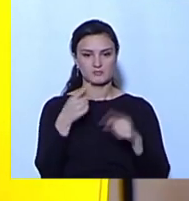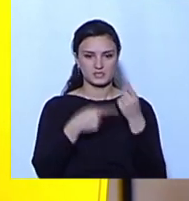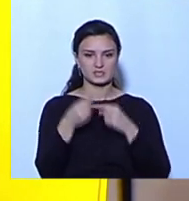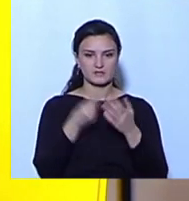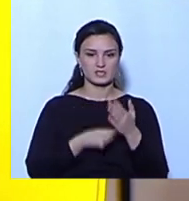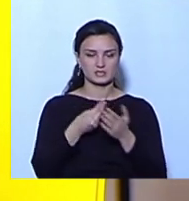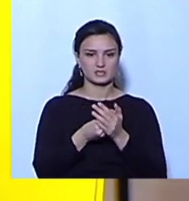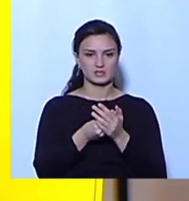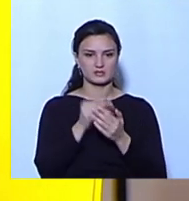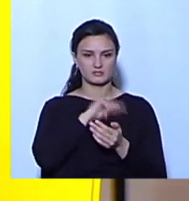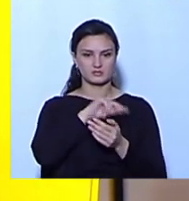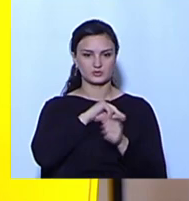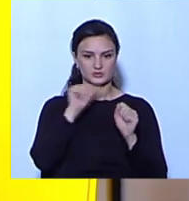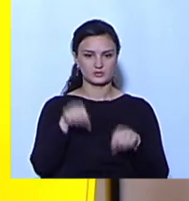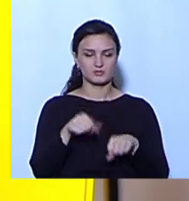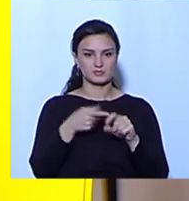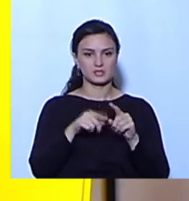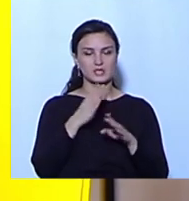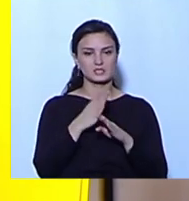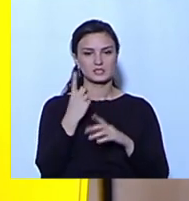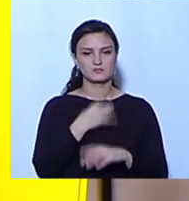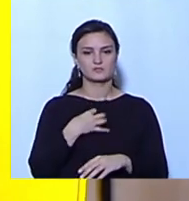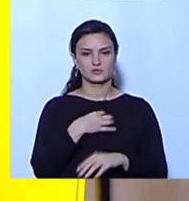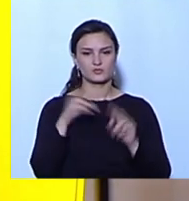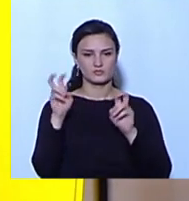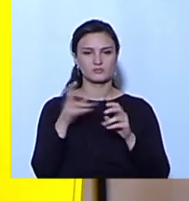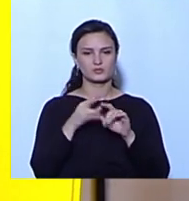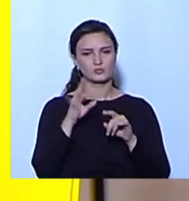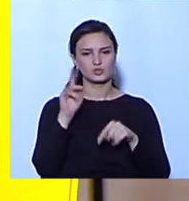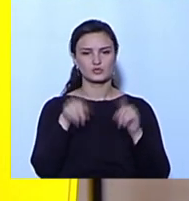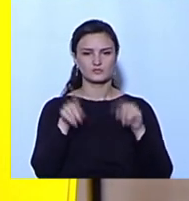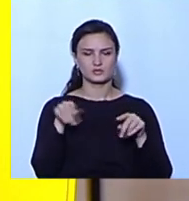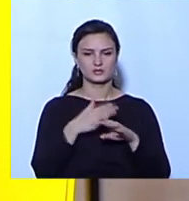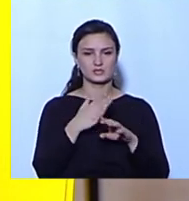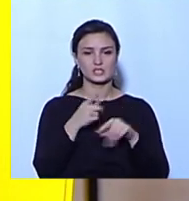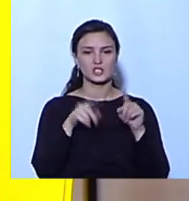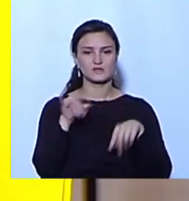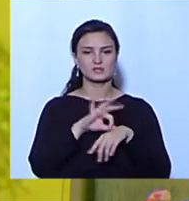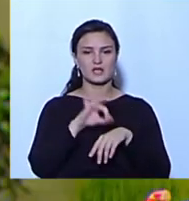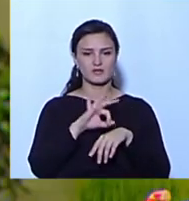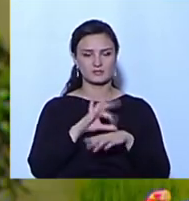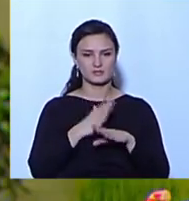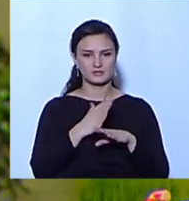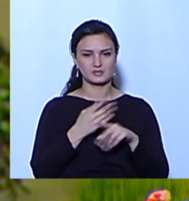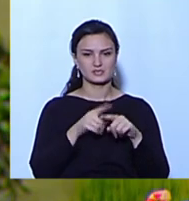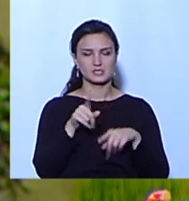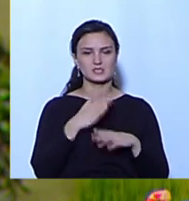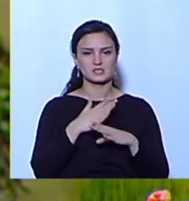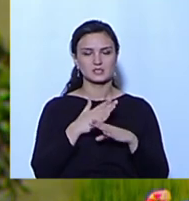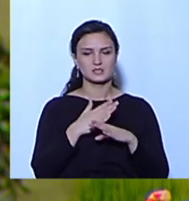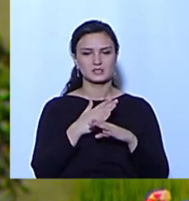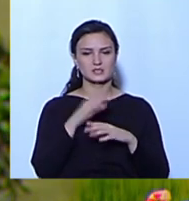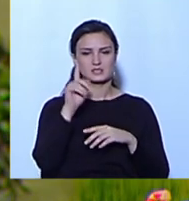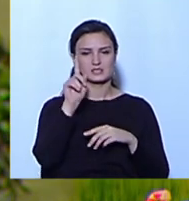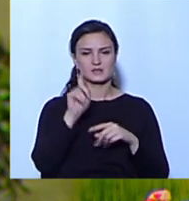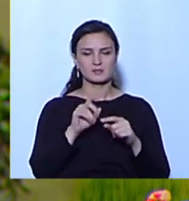აღდგენაც იყოს. კიდე არის ერთი ძალიან ესეთი მნიშვნელოვანი ოღონ იშვიათი, ეს იშვიათი პათოლოგია, ეს არის ეგრეთ წოდებული